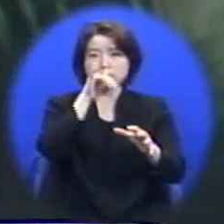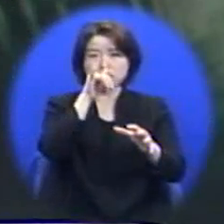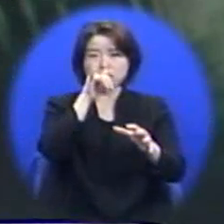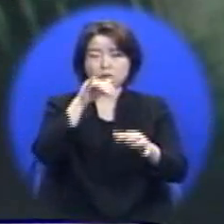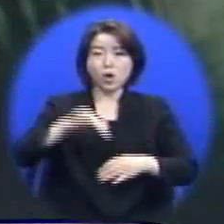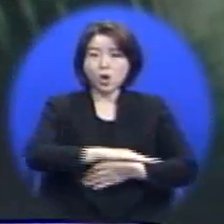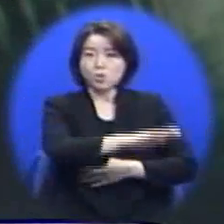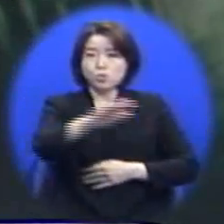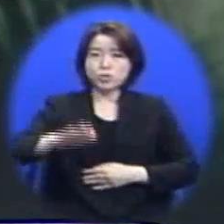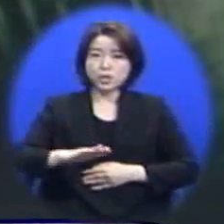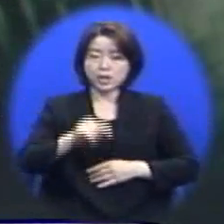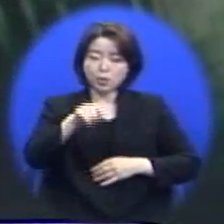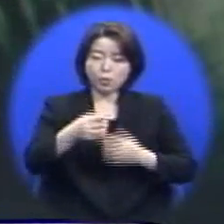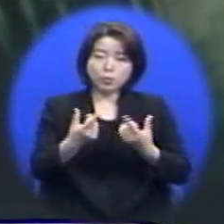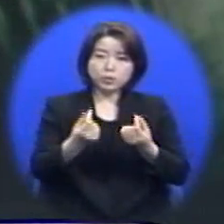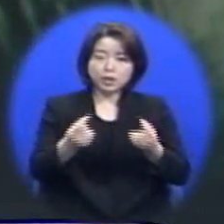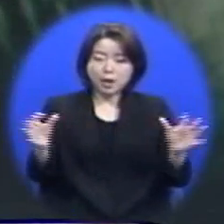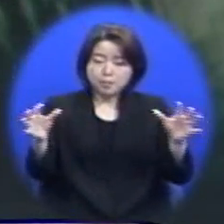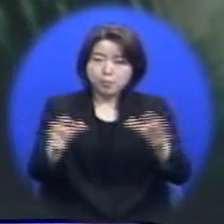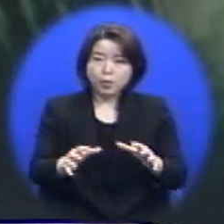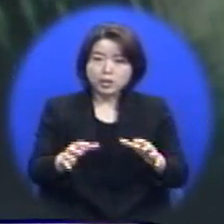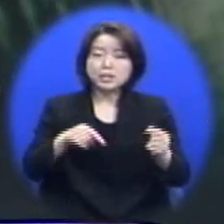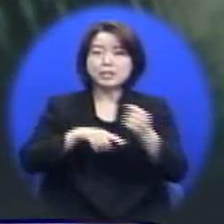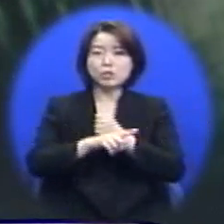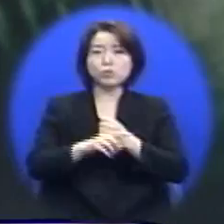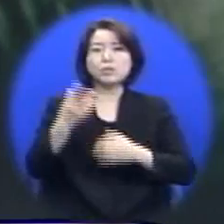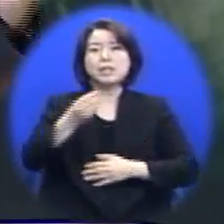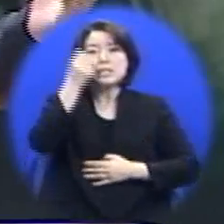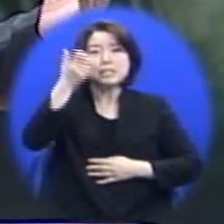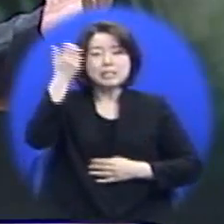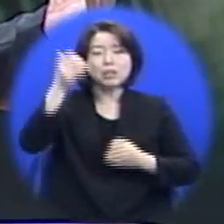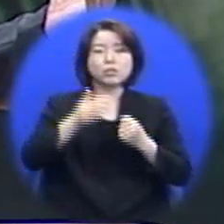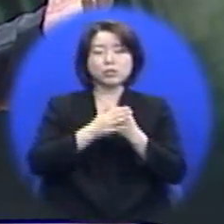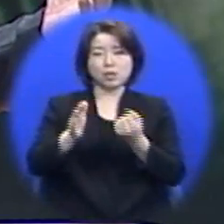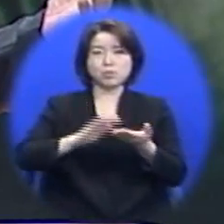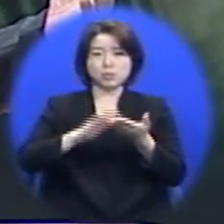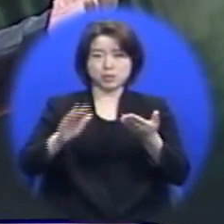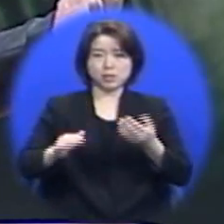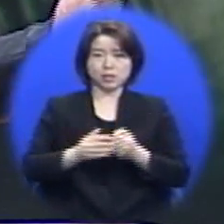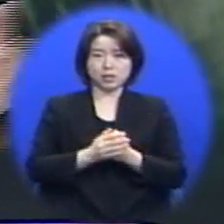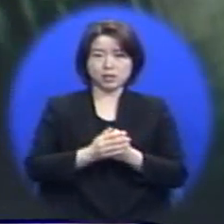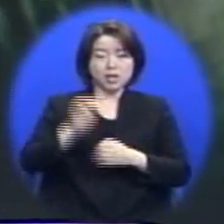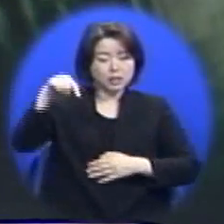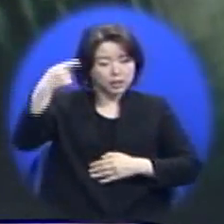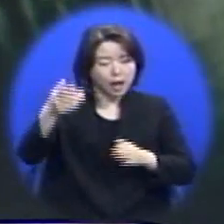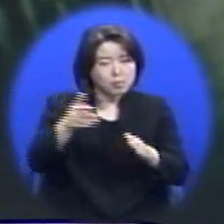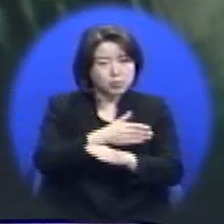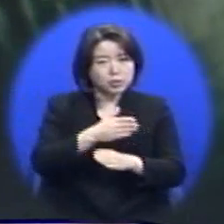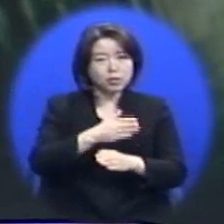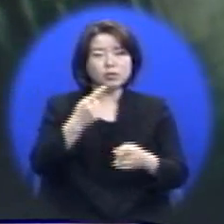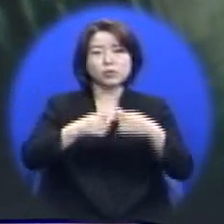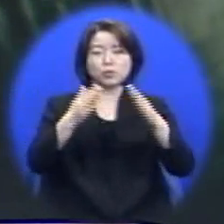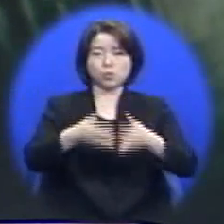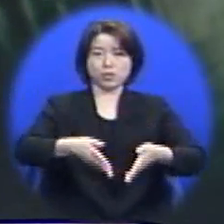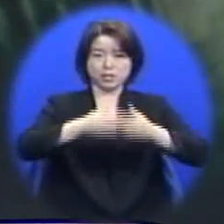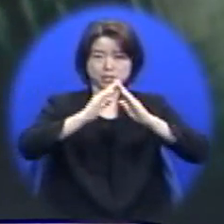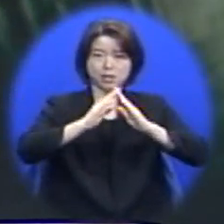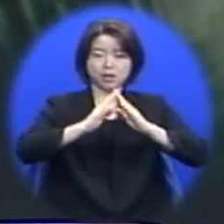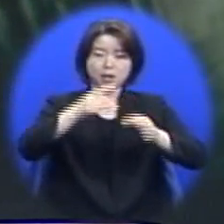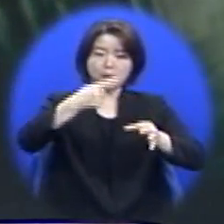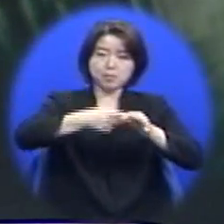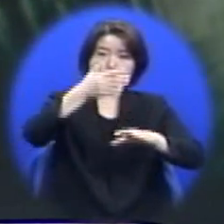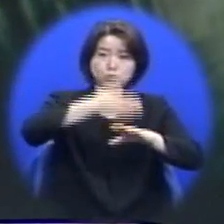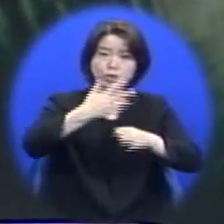모인 이유는 우리 안에 계신 성령 때문입니다. 그래서 교회가 세워진 거예요. 그래서 우리가 맥주 감사주의를